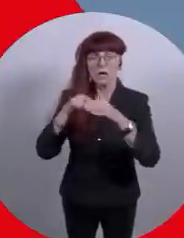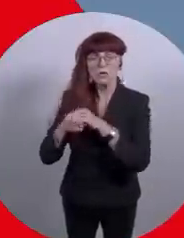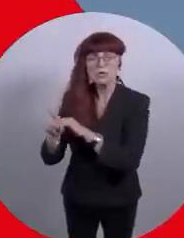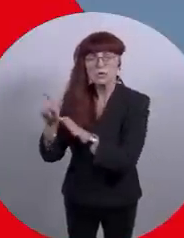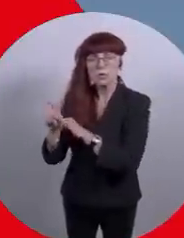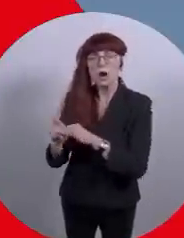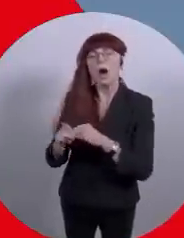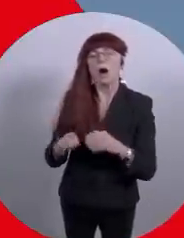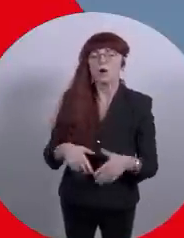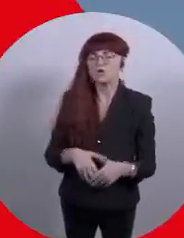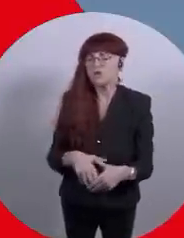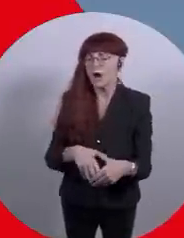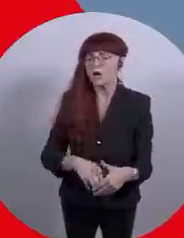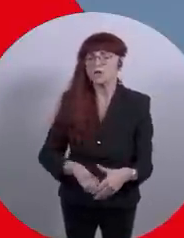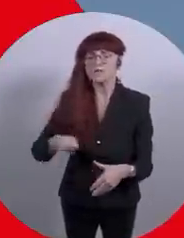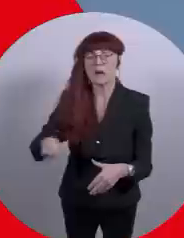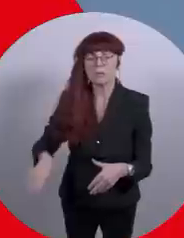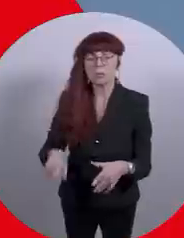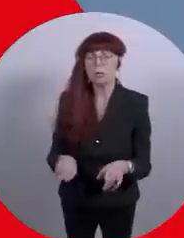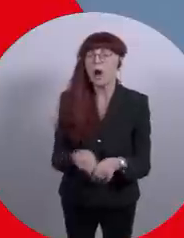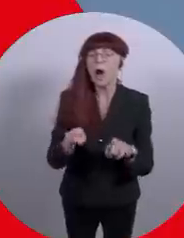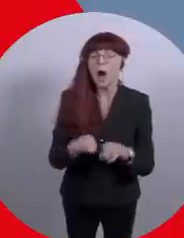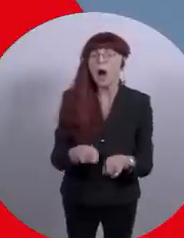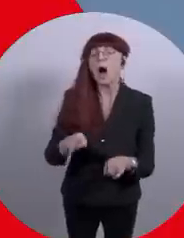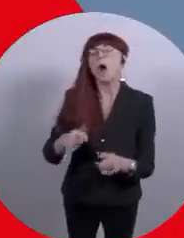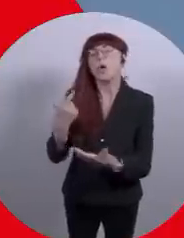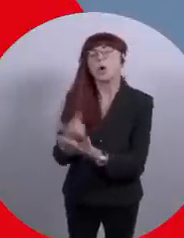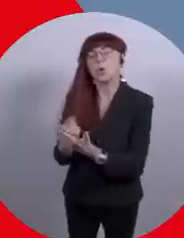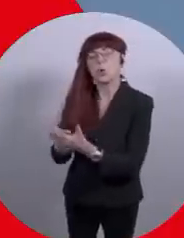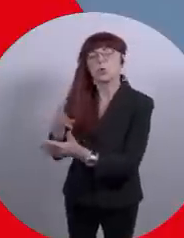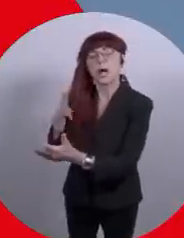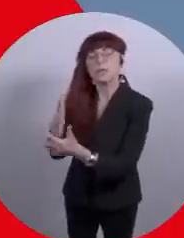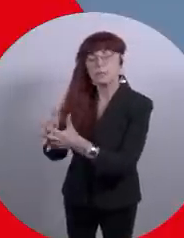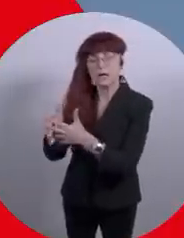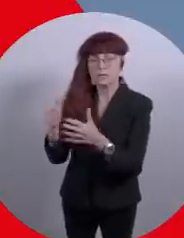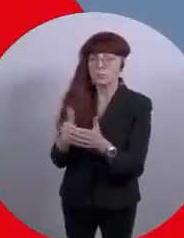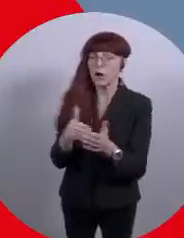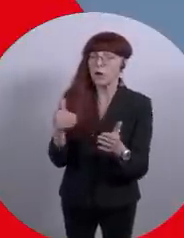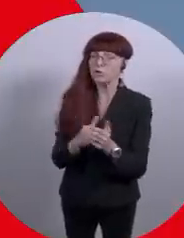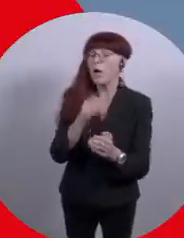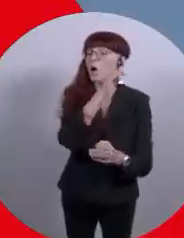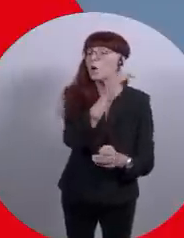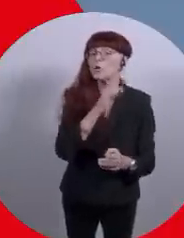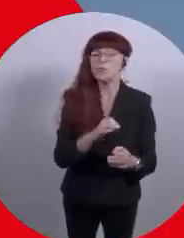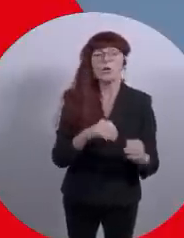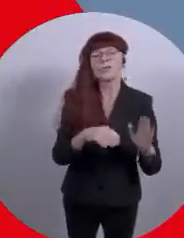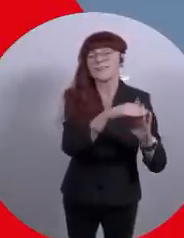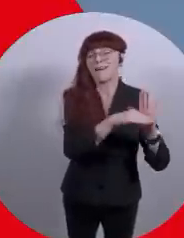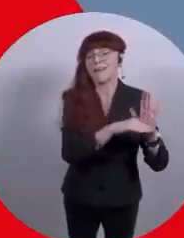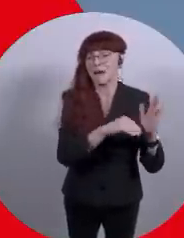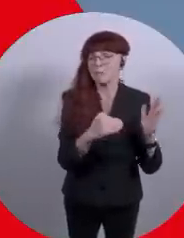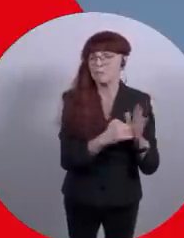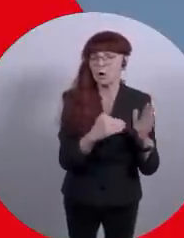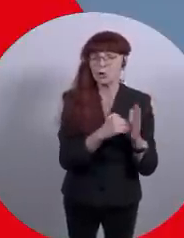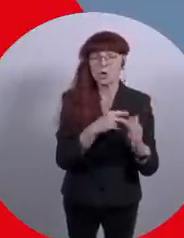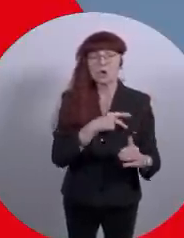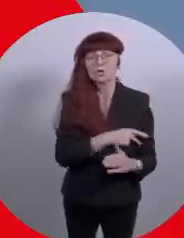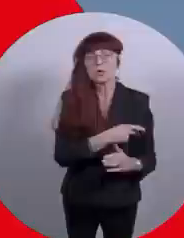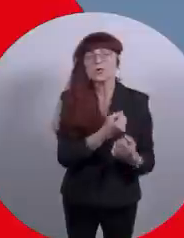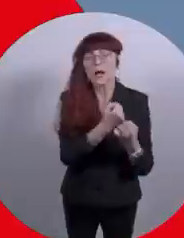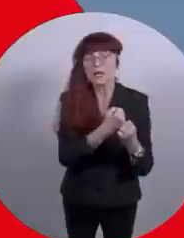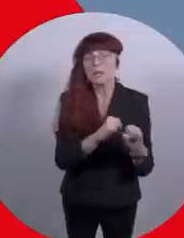Schwangerschaftsabbruch über die lohntransparenz bis hin zu den Quotenregelungen die Sozialdemokratie braucht die Frauen